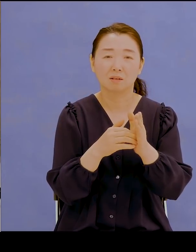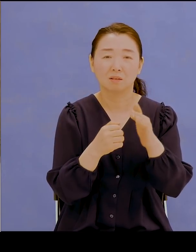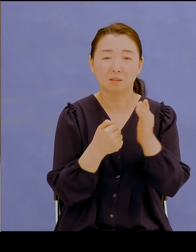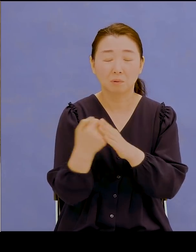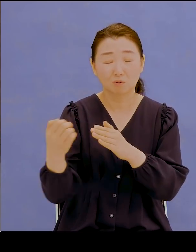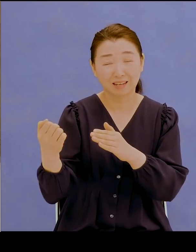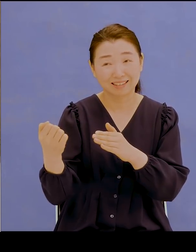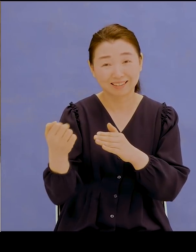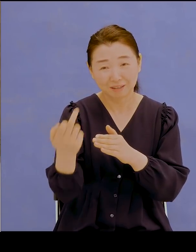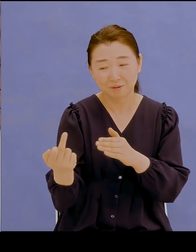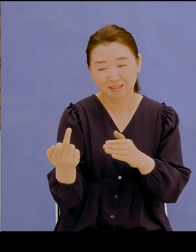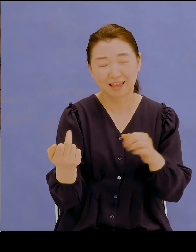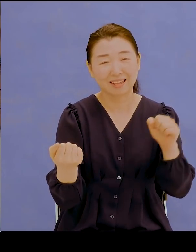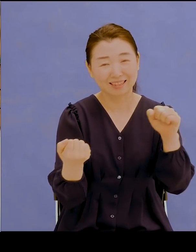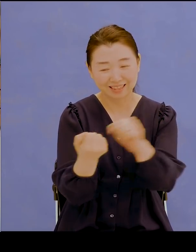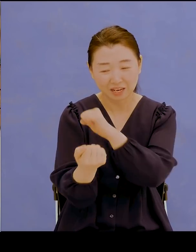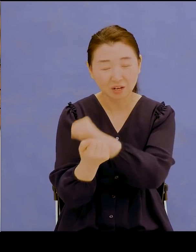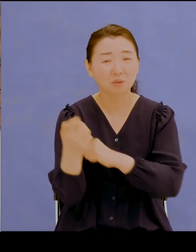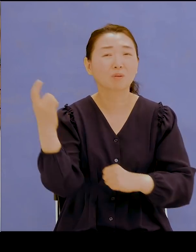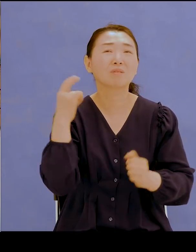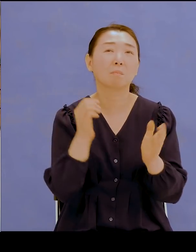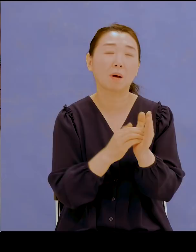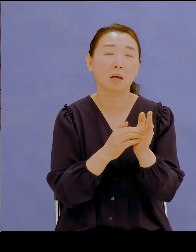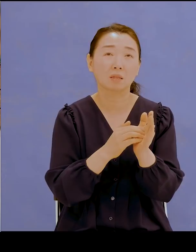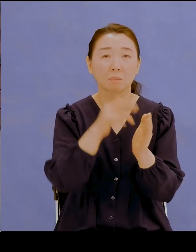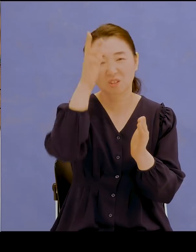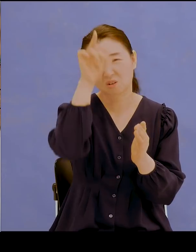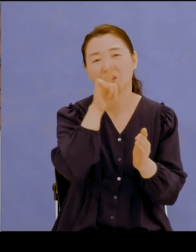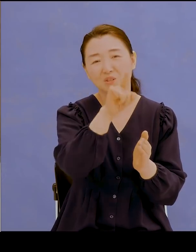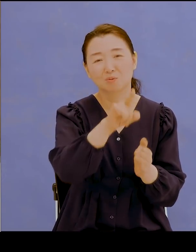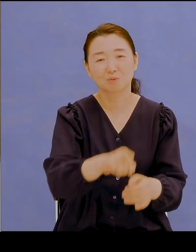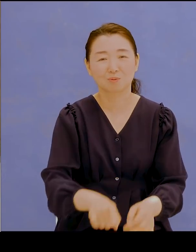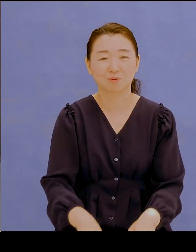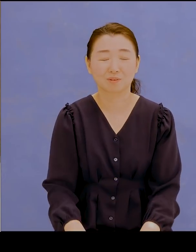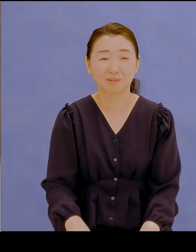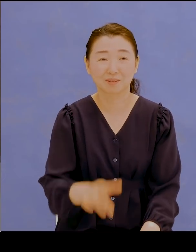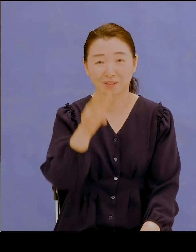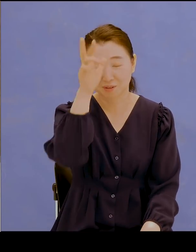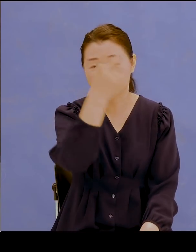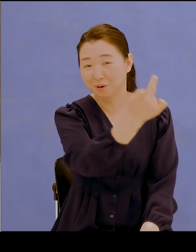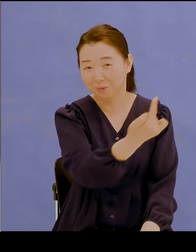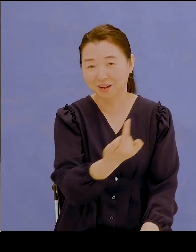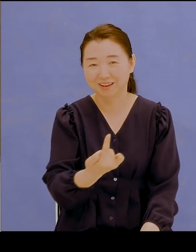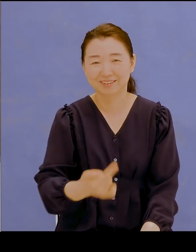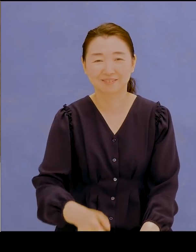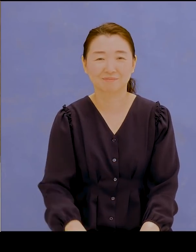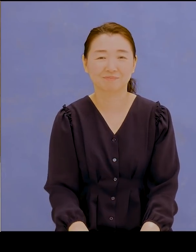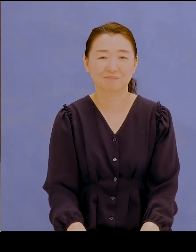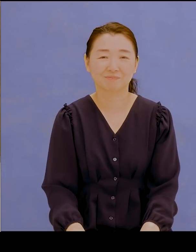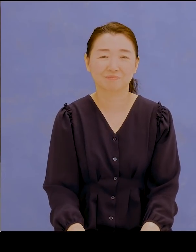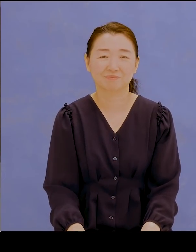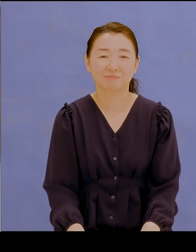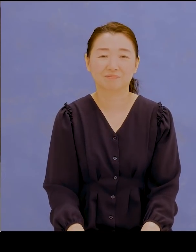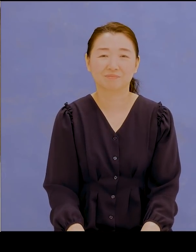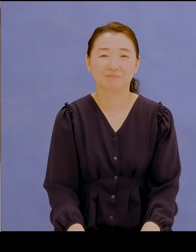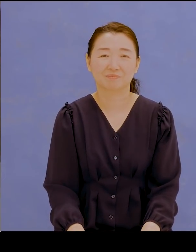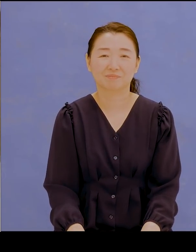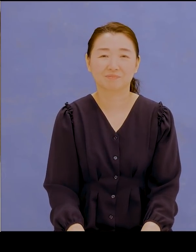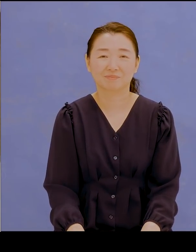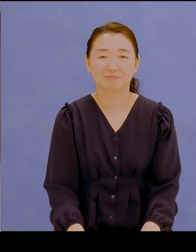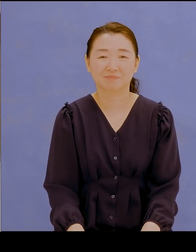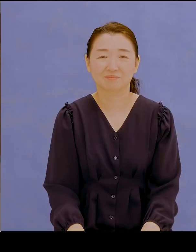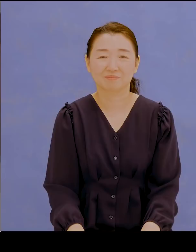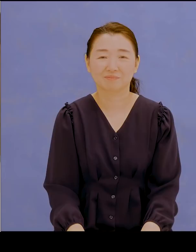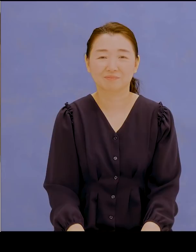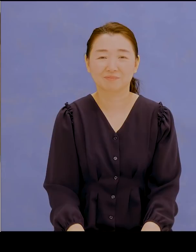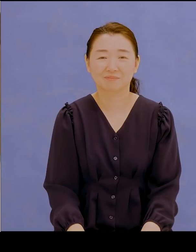좀 학대를 하는 걸로 느꼈는지 신고를 해서 신고를 했어. 경찰이 왔다 그러더라고요. 네. 그래서 와 이거는